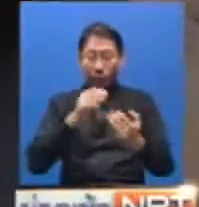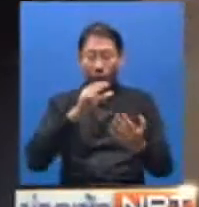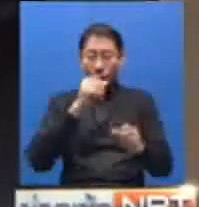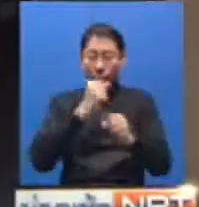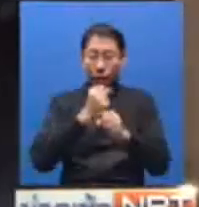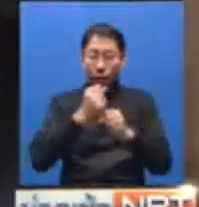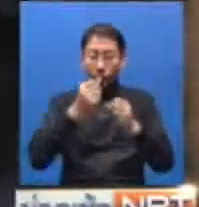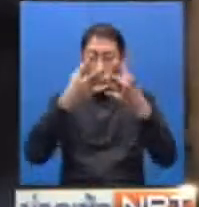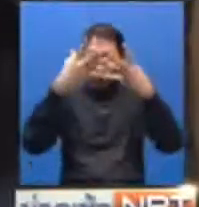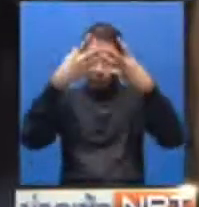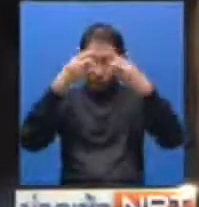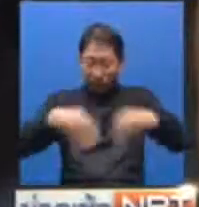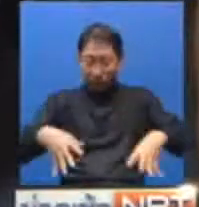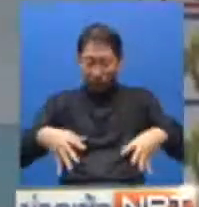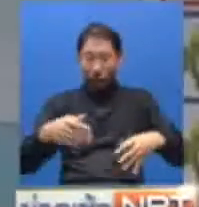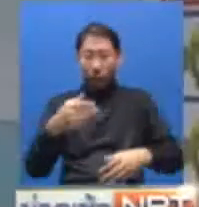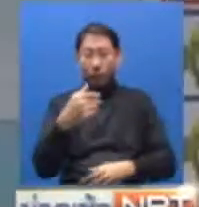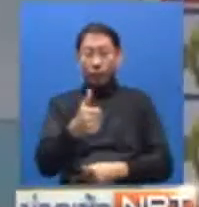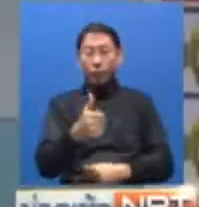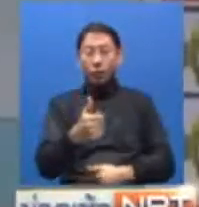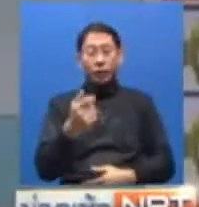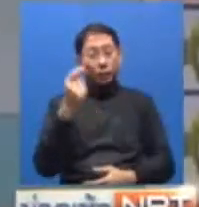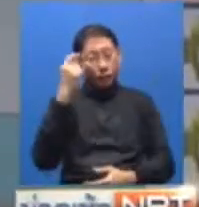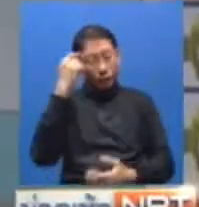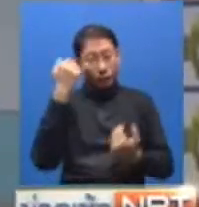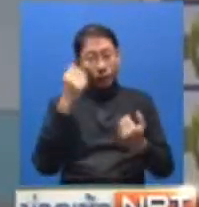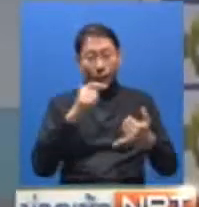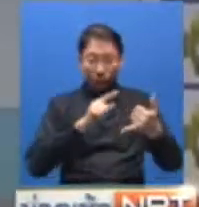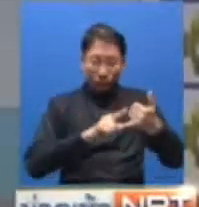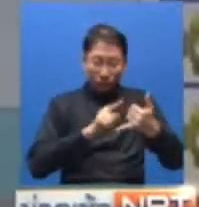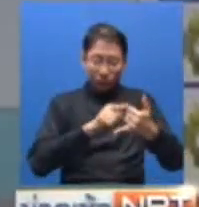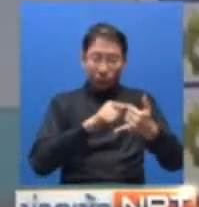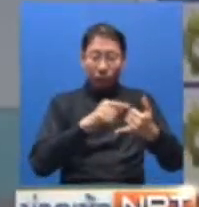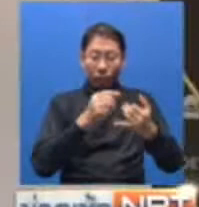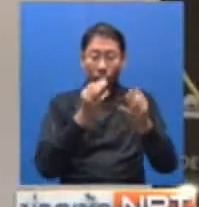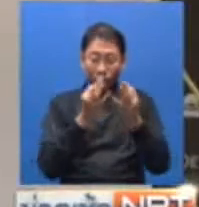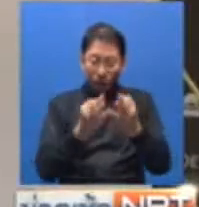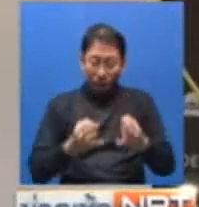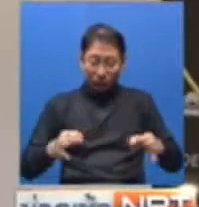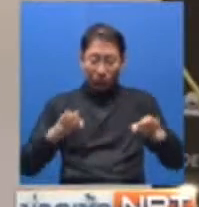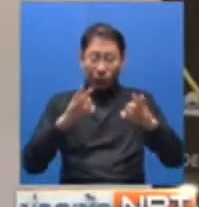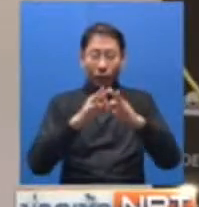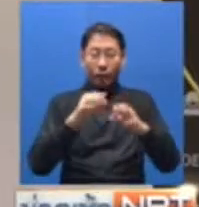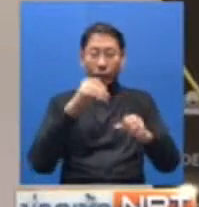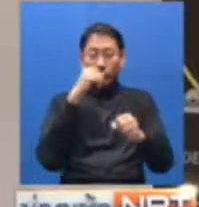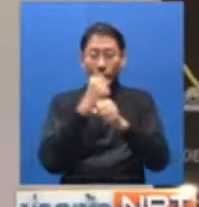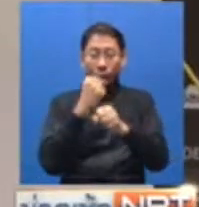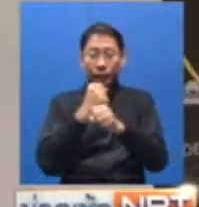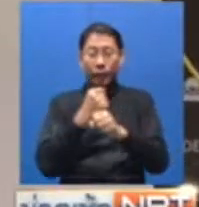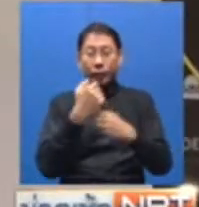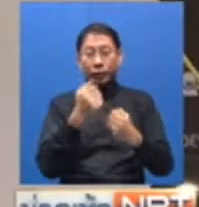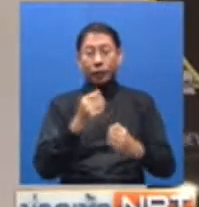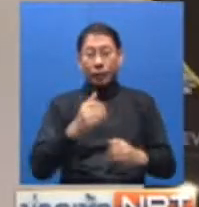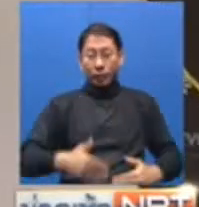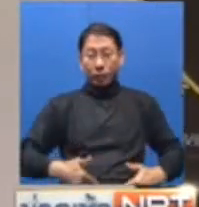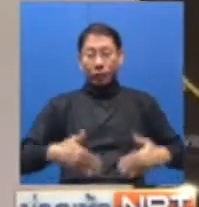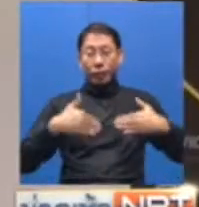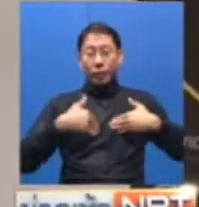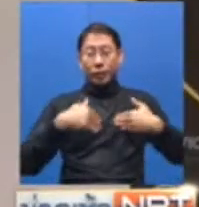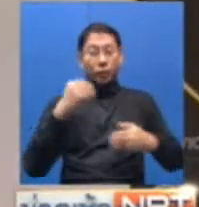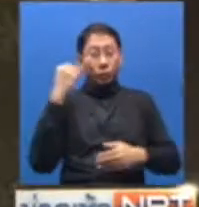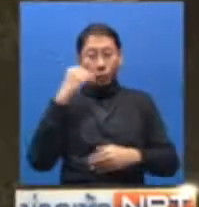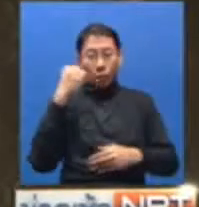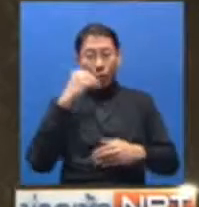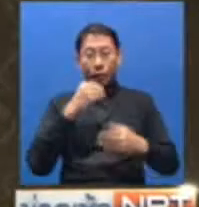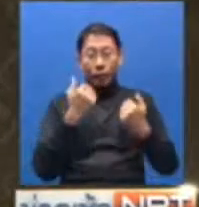ำลายมาแวร์ได้ทันทีโทรศัพท์มือถือได้กลายเป็นปัจจัยสำคัญในการทำงานและการใช้ชีวิตประจำวันในสังค